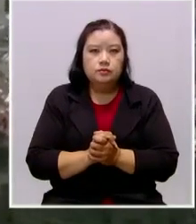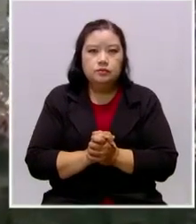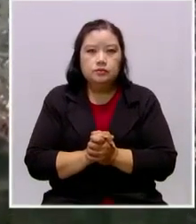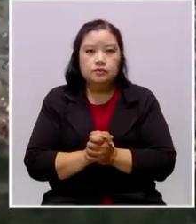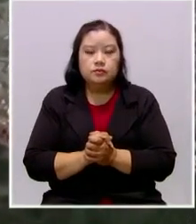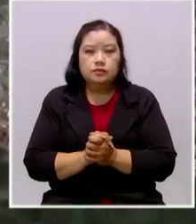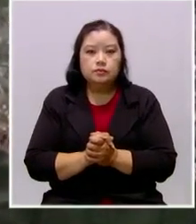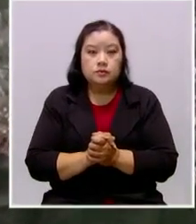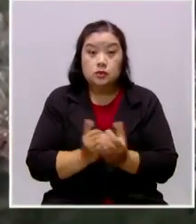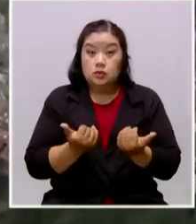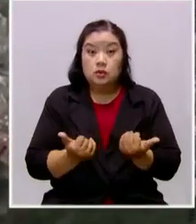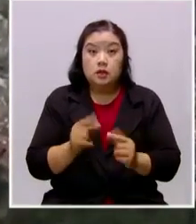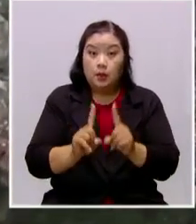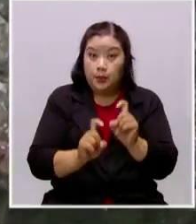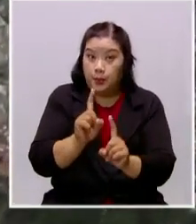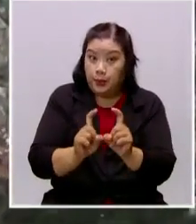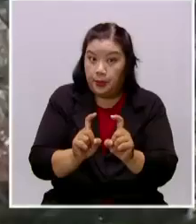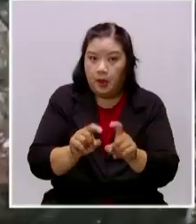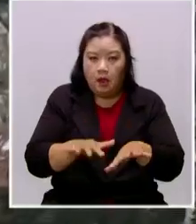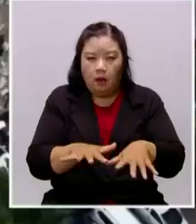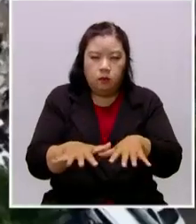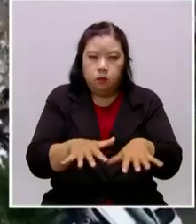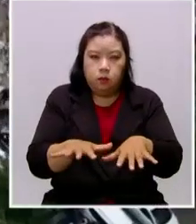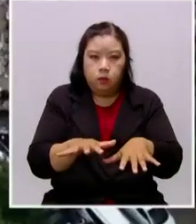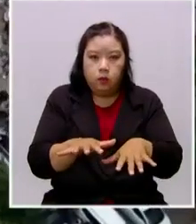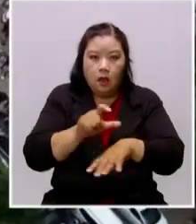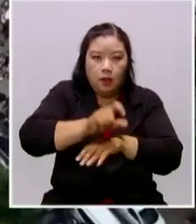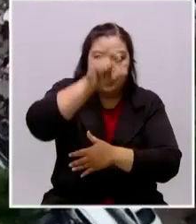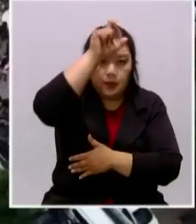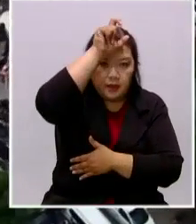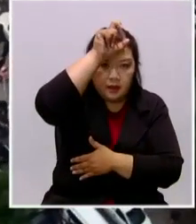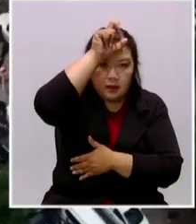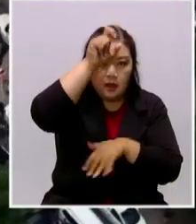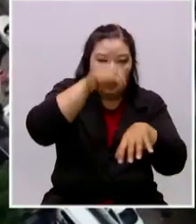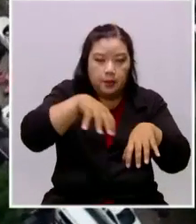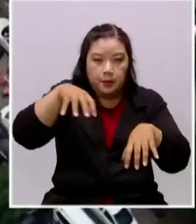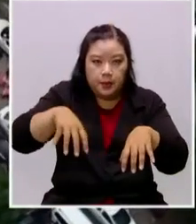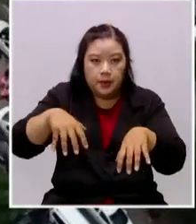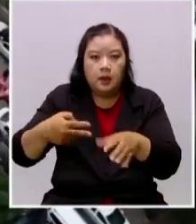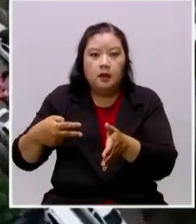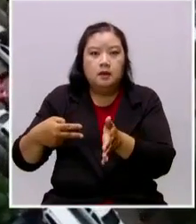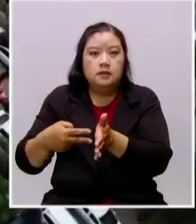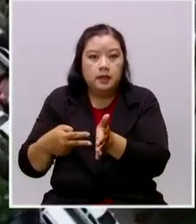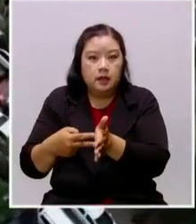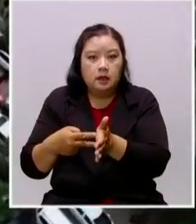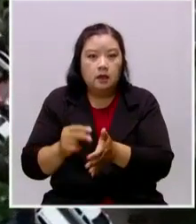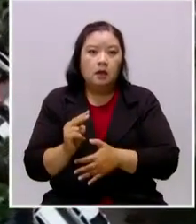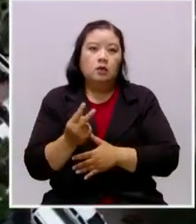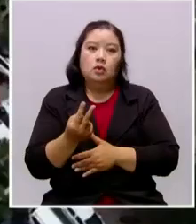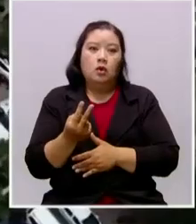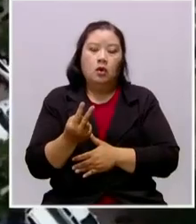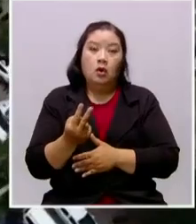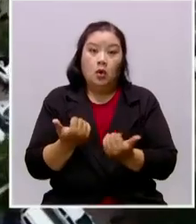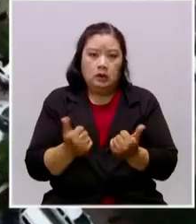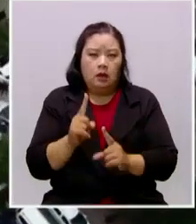ค่ะยอดผู้เสียชีวิตจากแผ่นดินไหวครั้งใหญ่ในตุรกีและซีเรียจำนวนผู้เสียชีวิตยังพุ่งไม่หยุดนะคะล่าสุดตอน